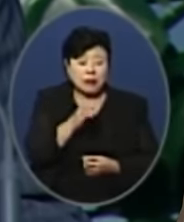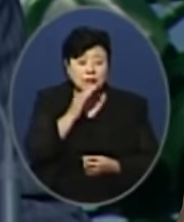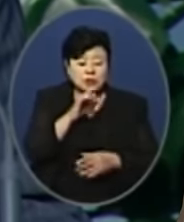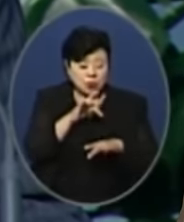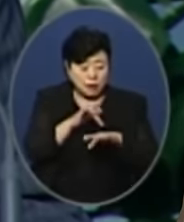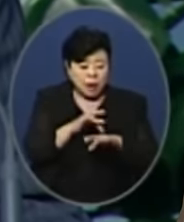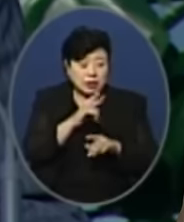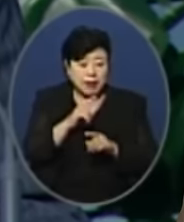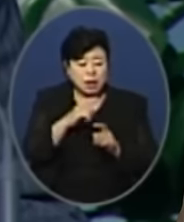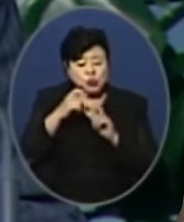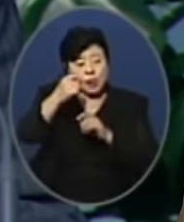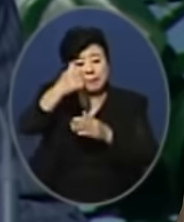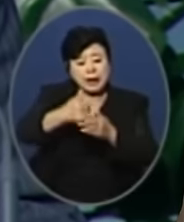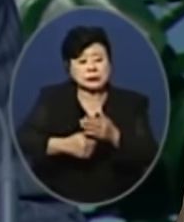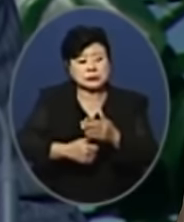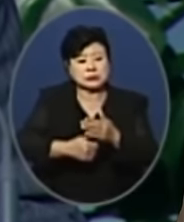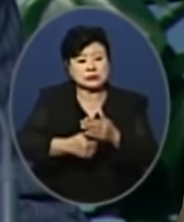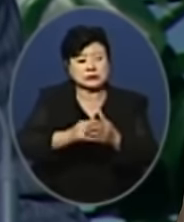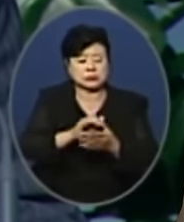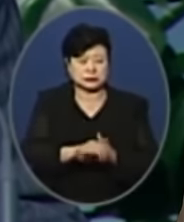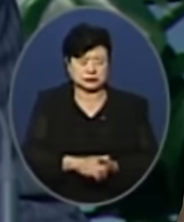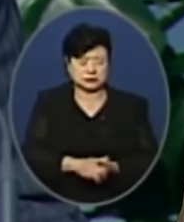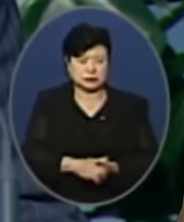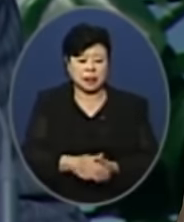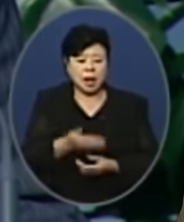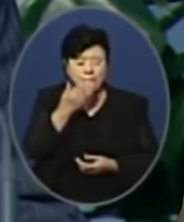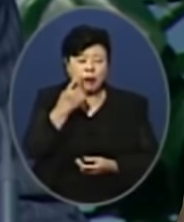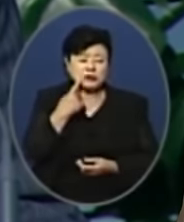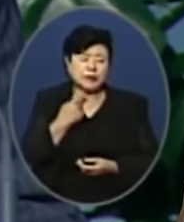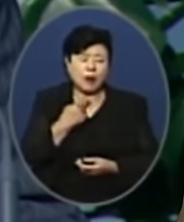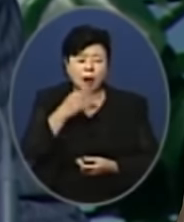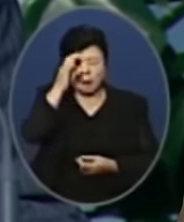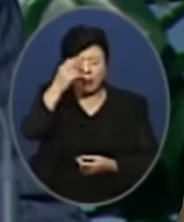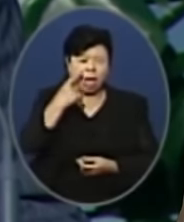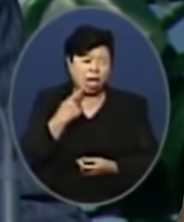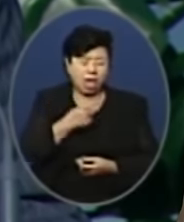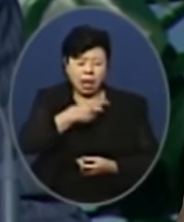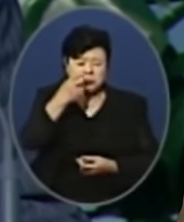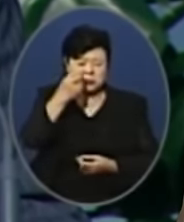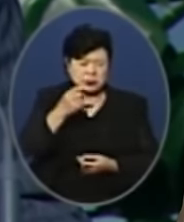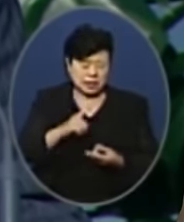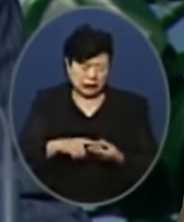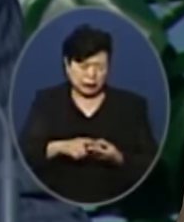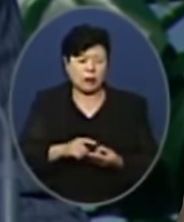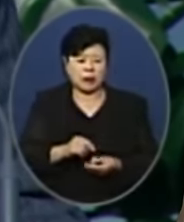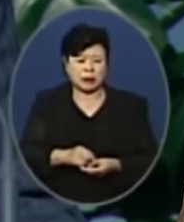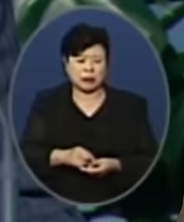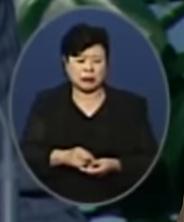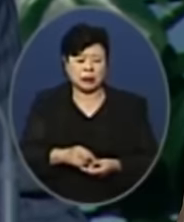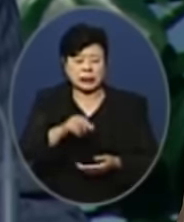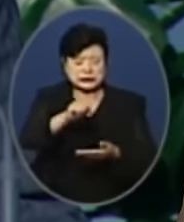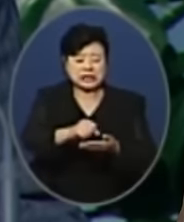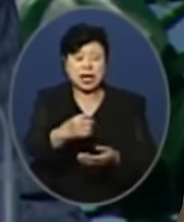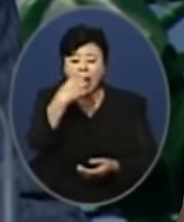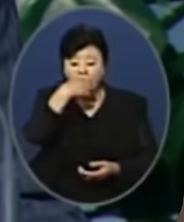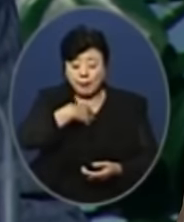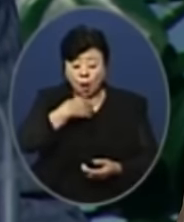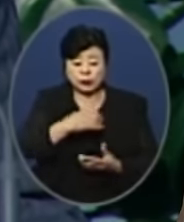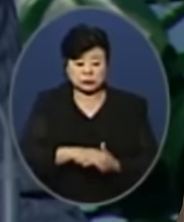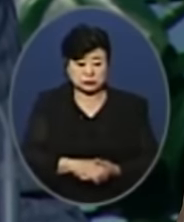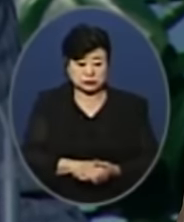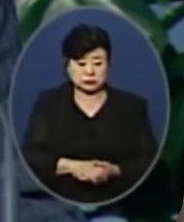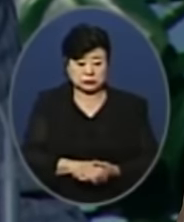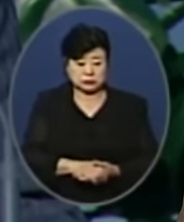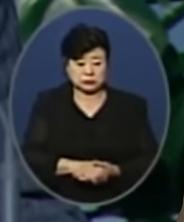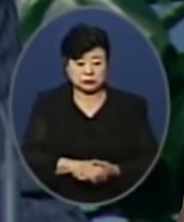마귀의 꾀임에 이미 빠진지라 먹음직하고 보암직하고 지혜를 얻었기에 탐스럽지로 한 거라 따서 그냥 먹고,